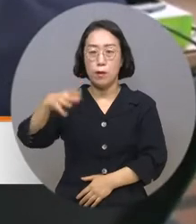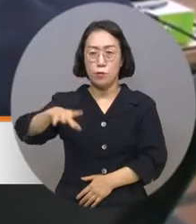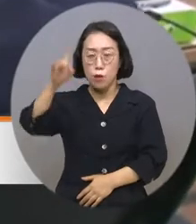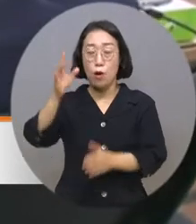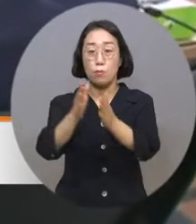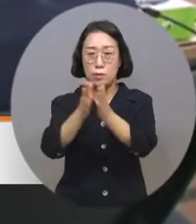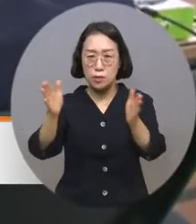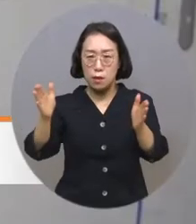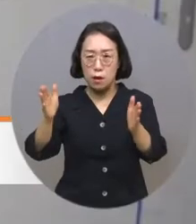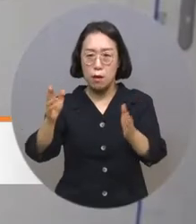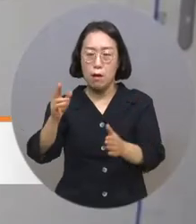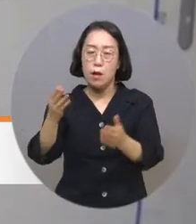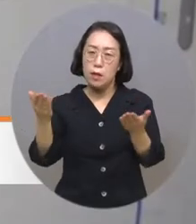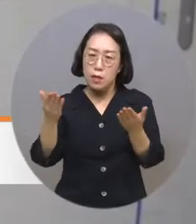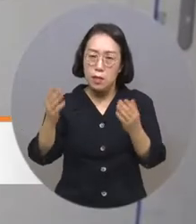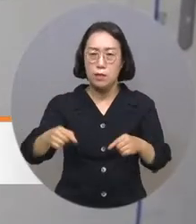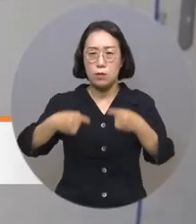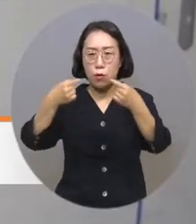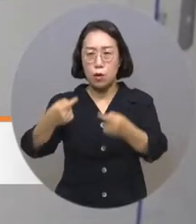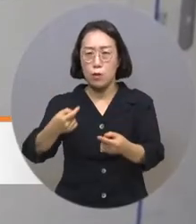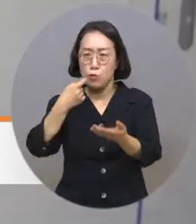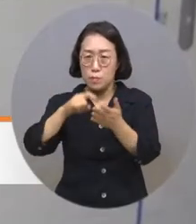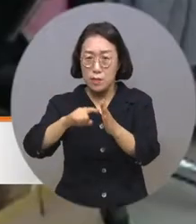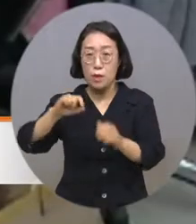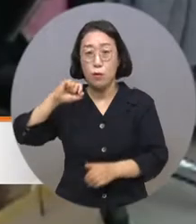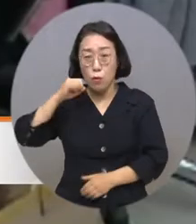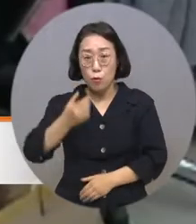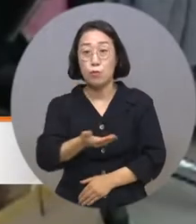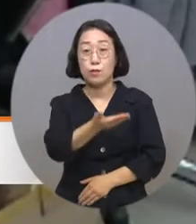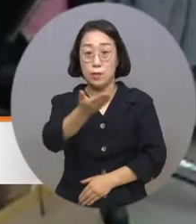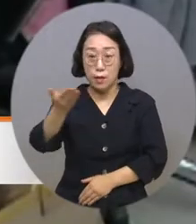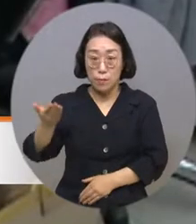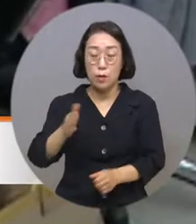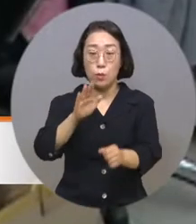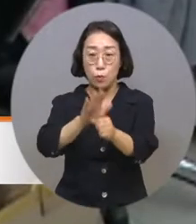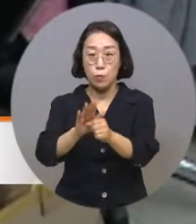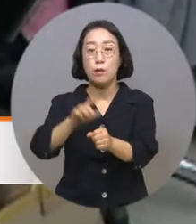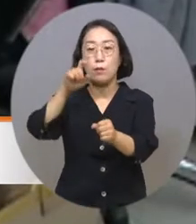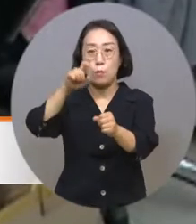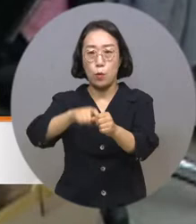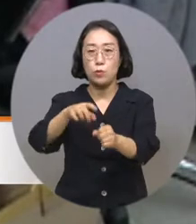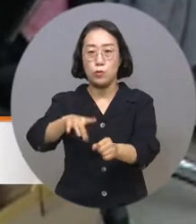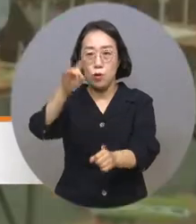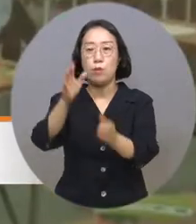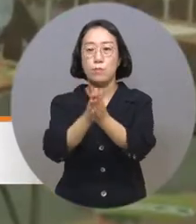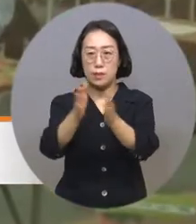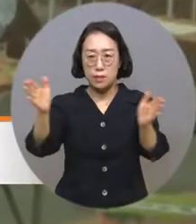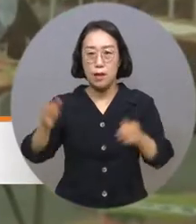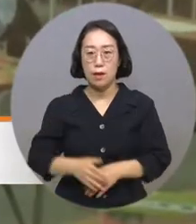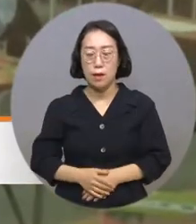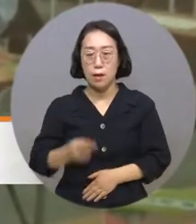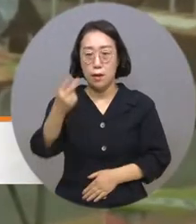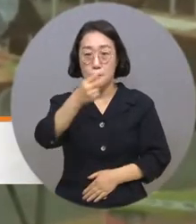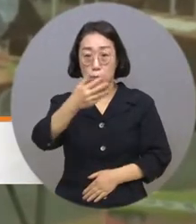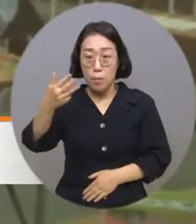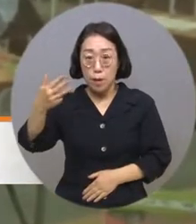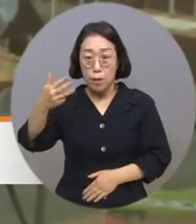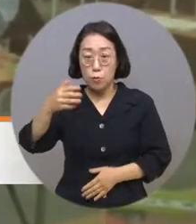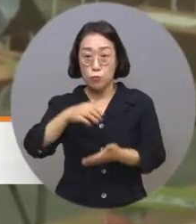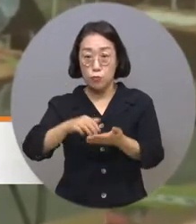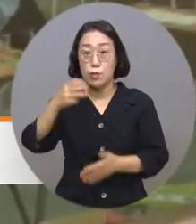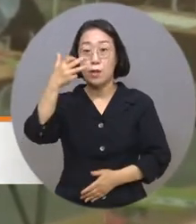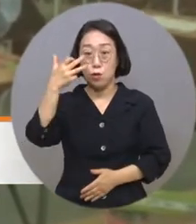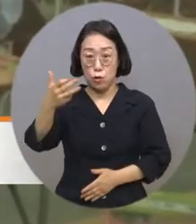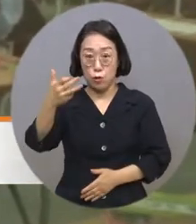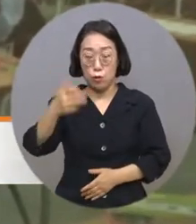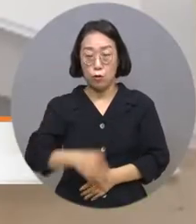상대적으로 고용요건이 열악한 중증장애인의 공직진출 기회를 확대하고자 도입됐습니다. 지난 2008년 18명을